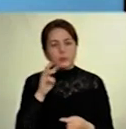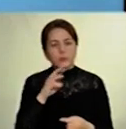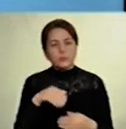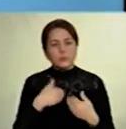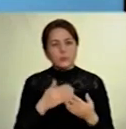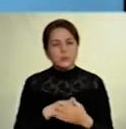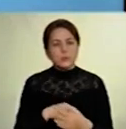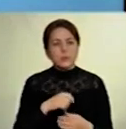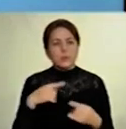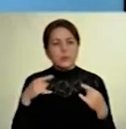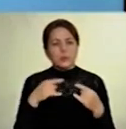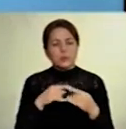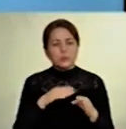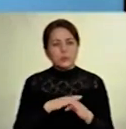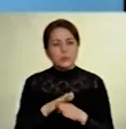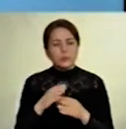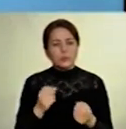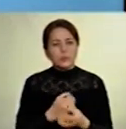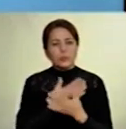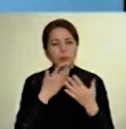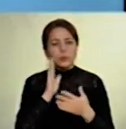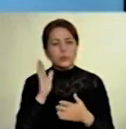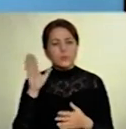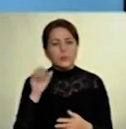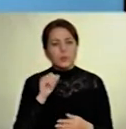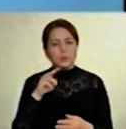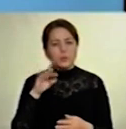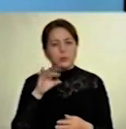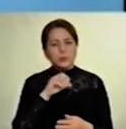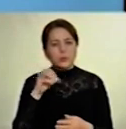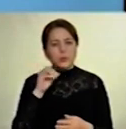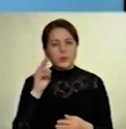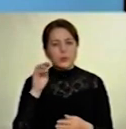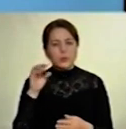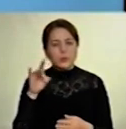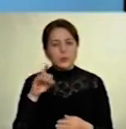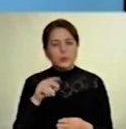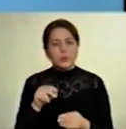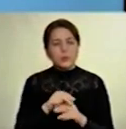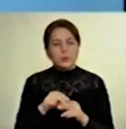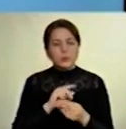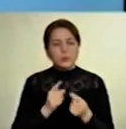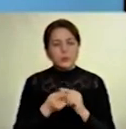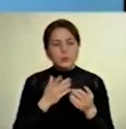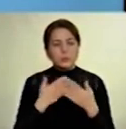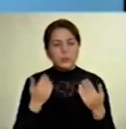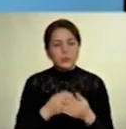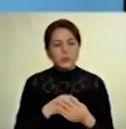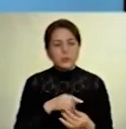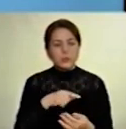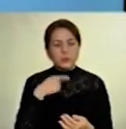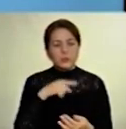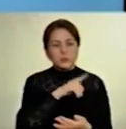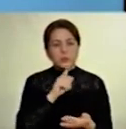berilgan. Ekran to'liq yoritiladi va proyektorning sozlamasi o'zgarmaydi deb savol